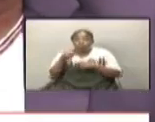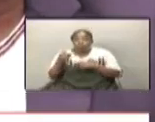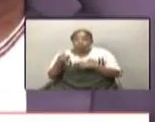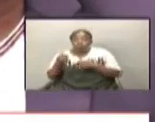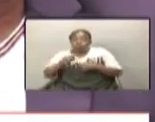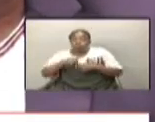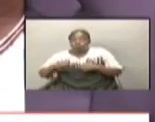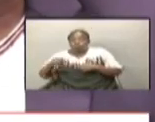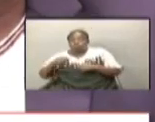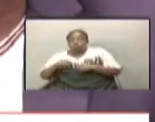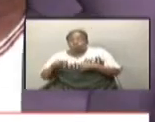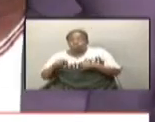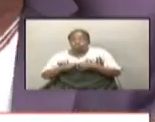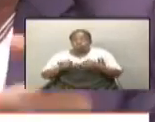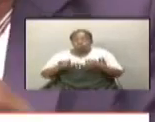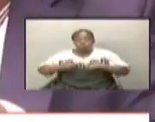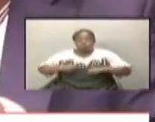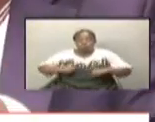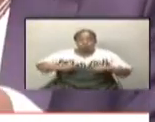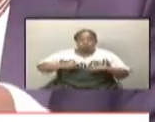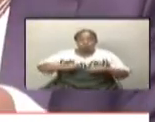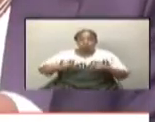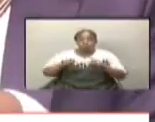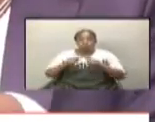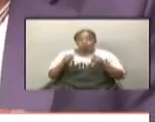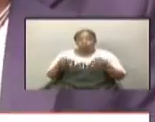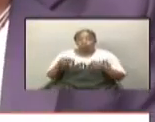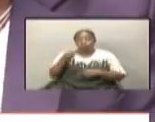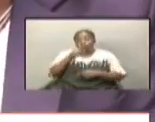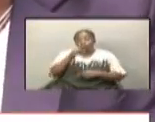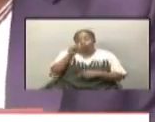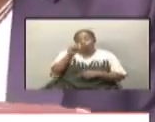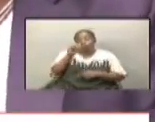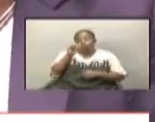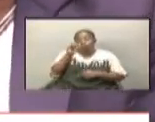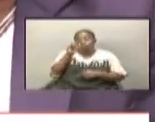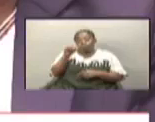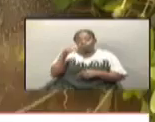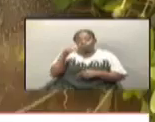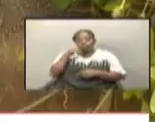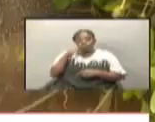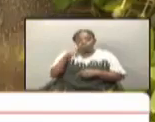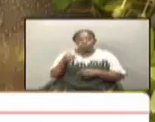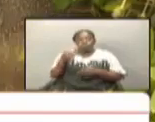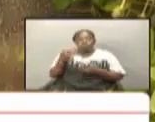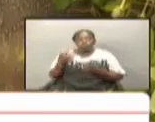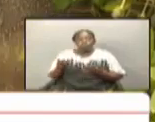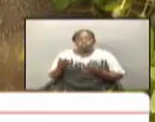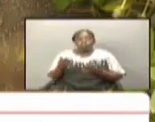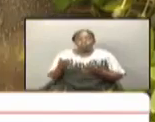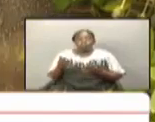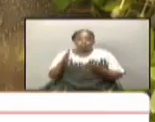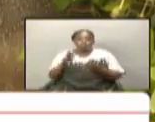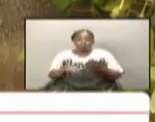embuutu, abakina biki, aye nga wakati mututeereku oku gramophone eyo manini baataaku. Bajembesanga omulundi mulala mu wiiki